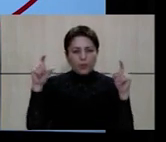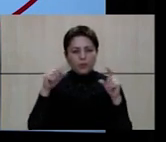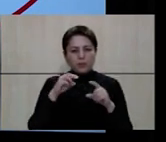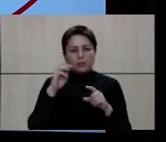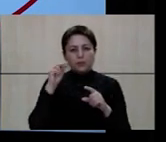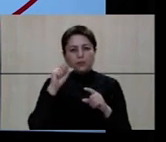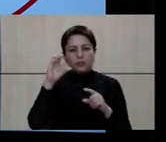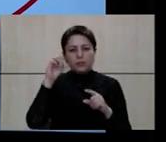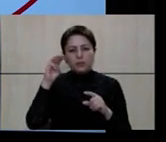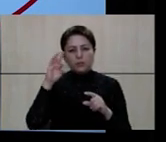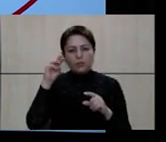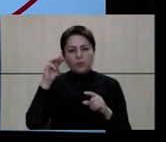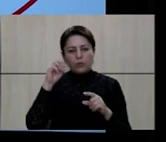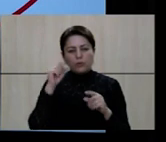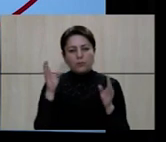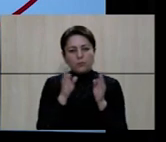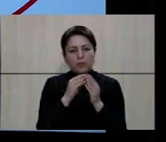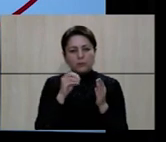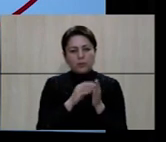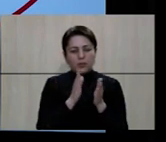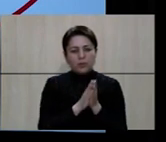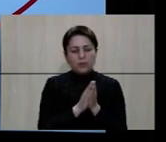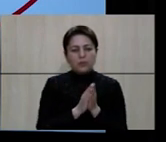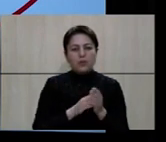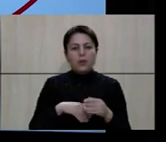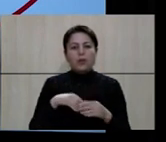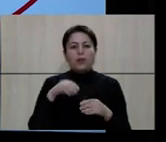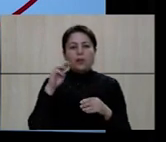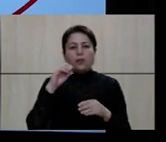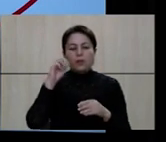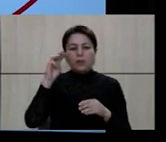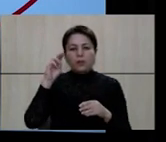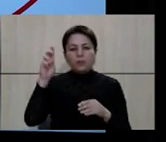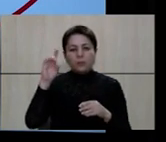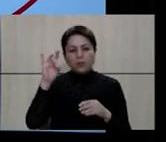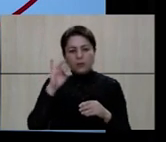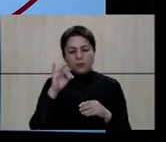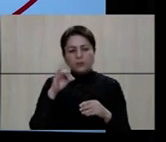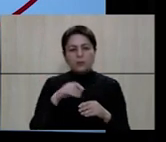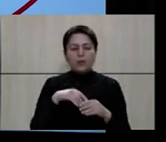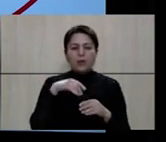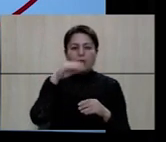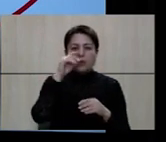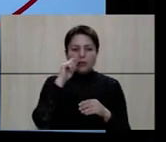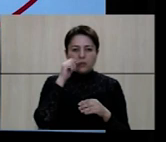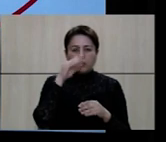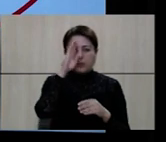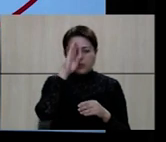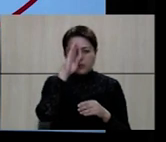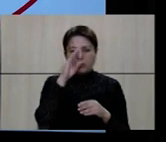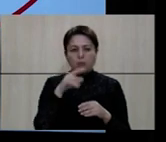esa tovushdagi ton, erkak va ayollarning gapirishidagi tonlari hamda musiqiy notalar kiradi.